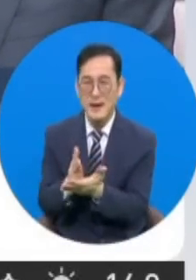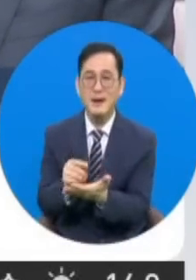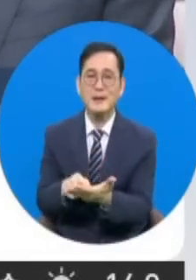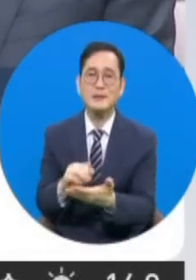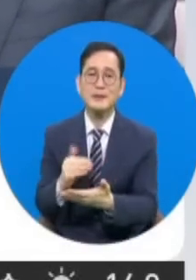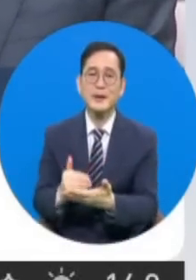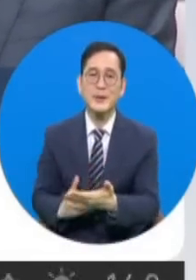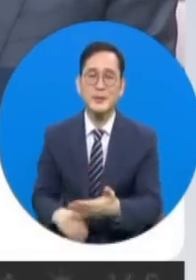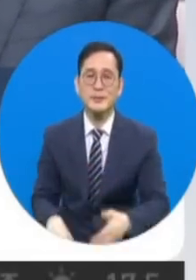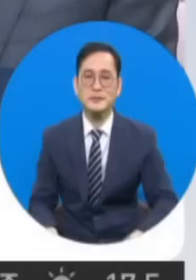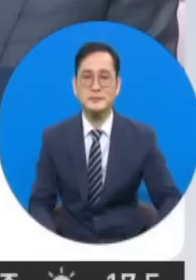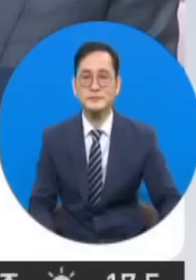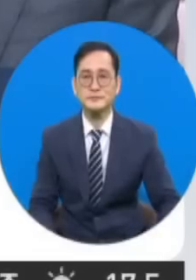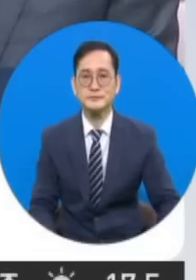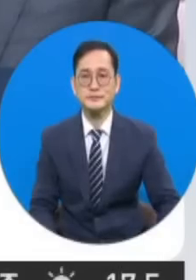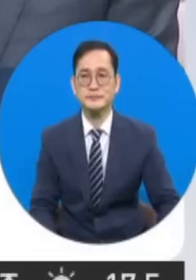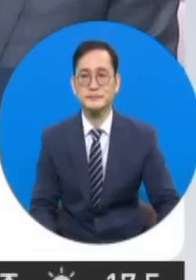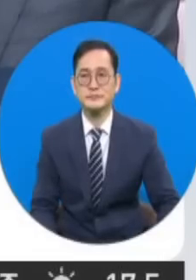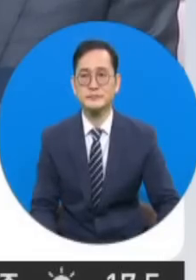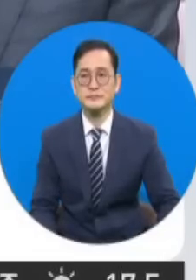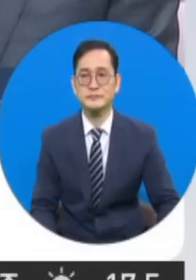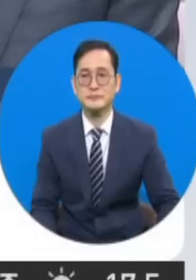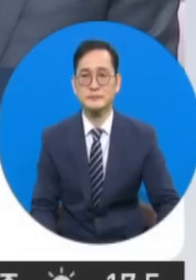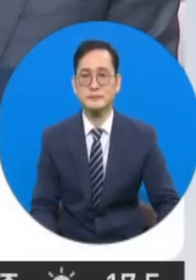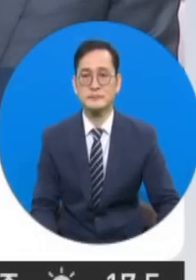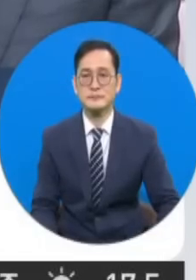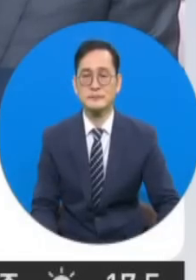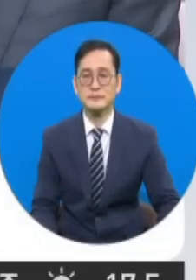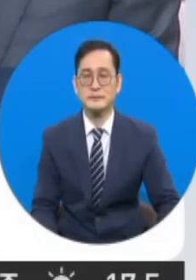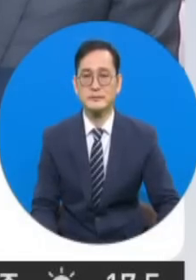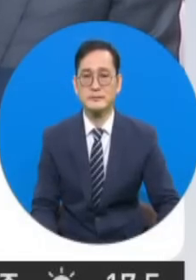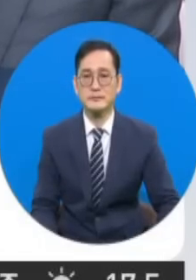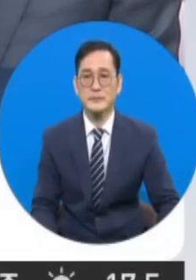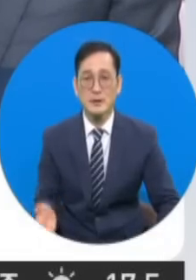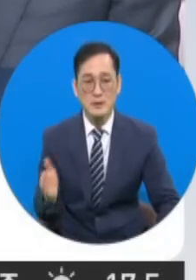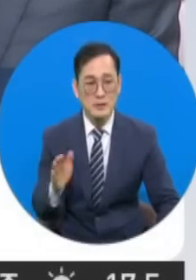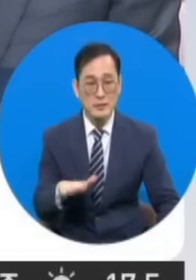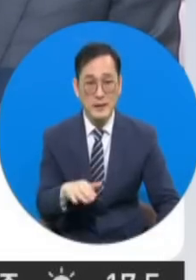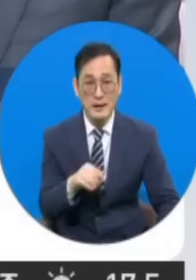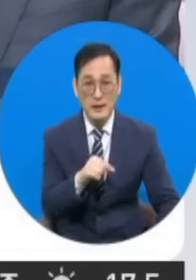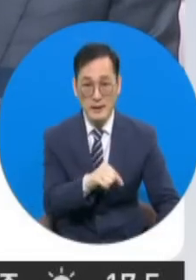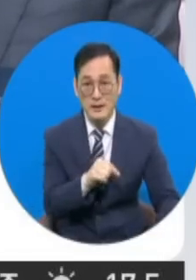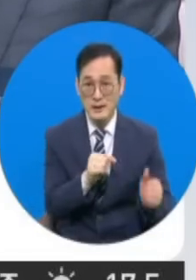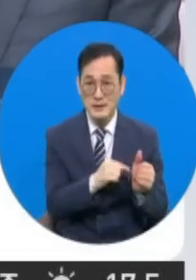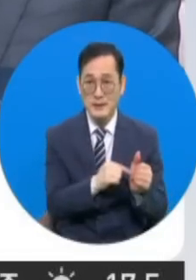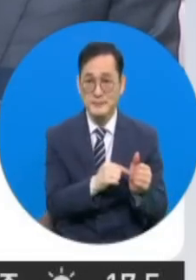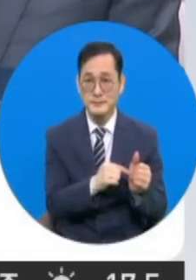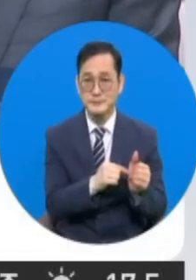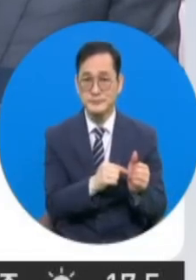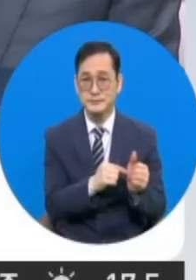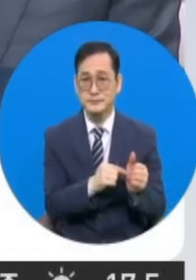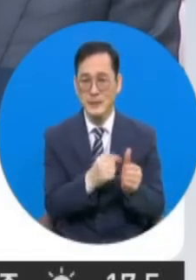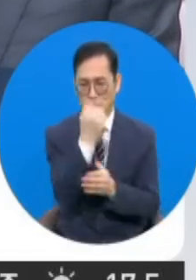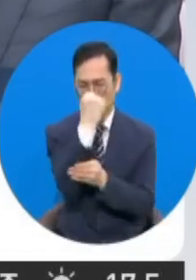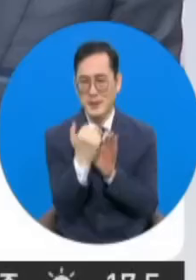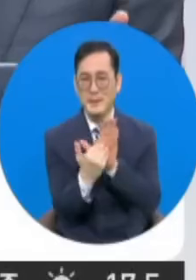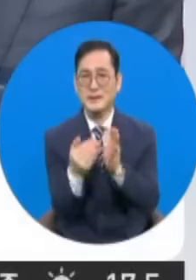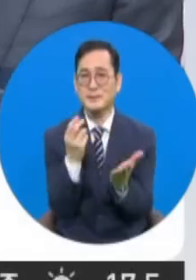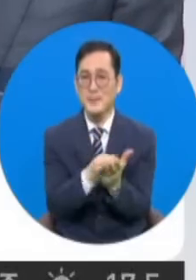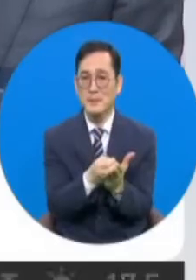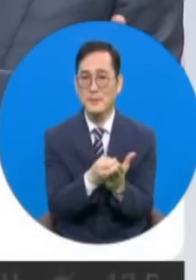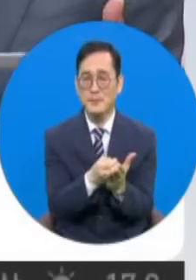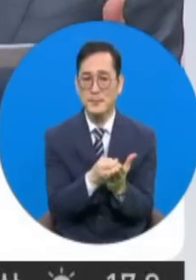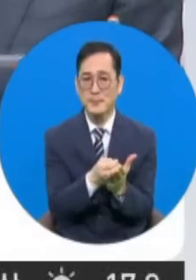국회법과 고위공직자의 이해충돌 부패 방지법이죠 이해충돌을 금지해 놓은